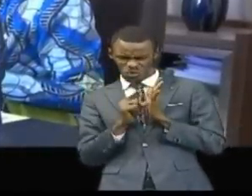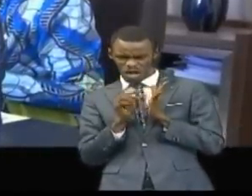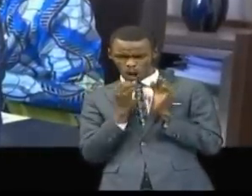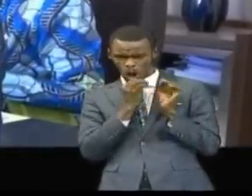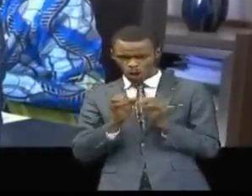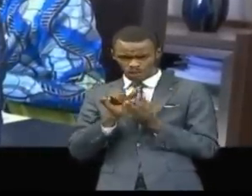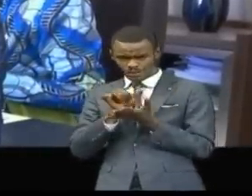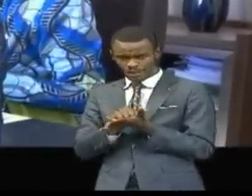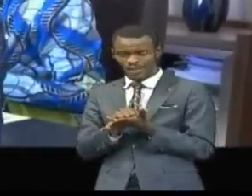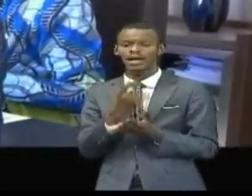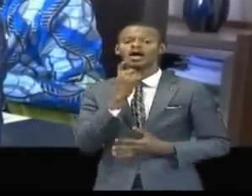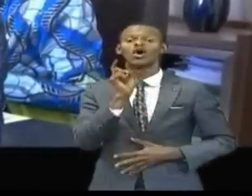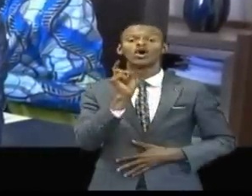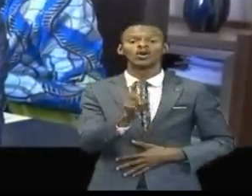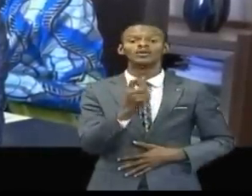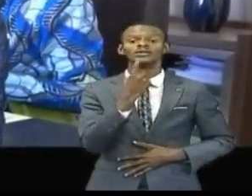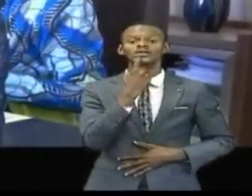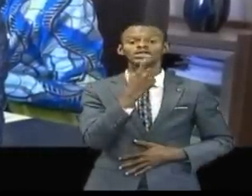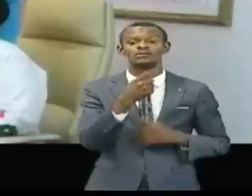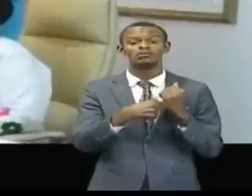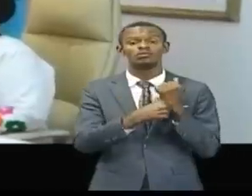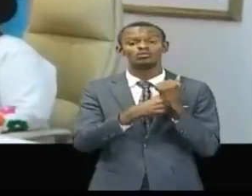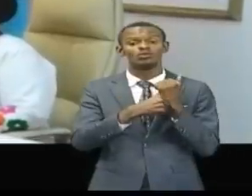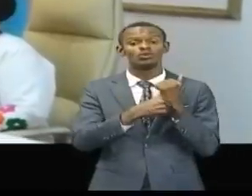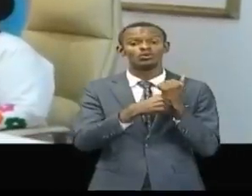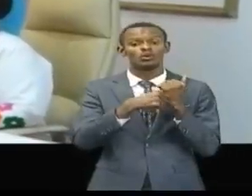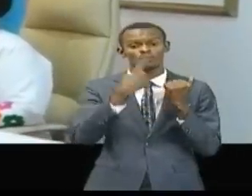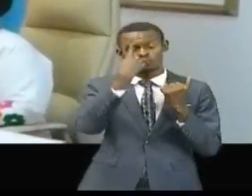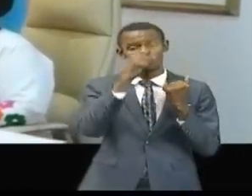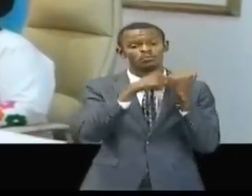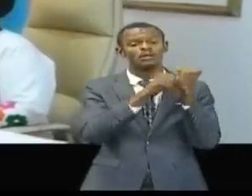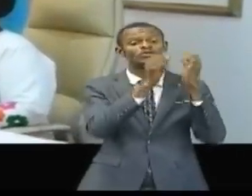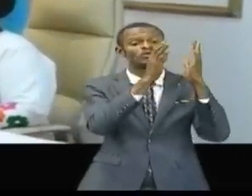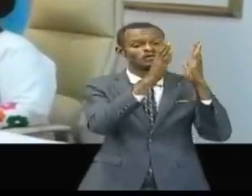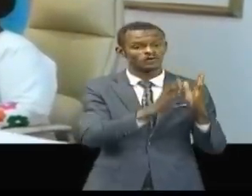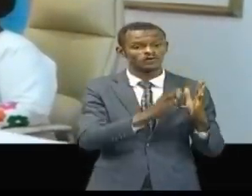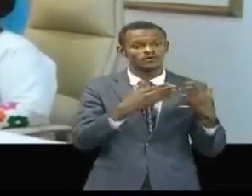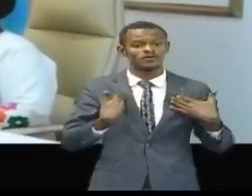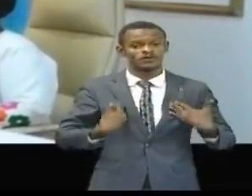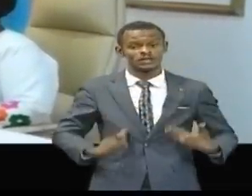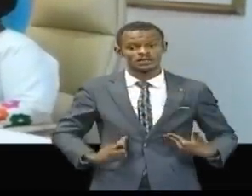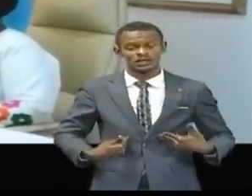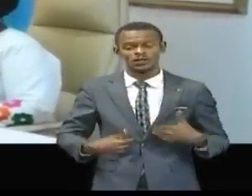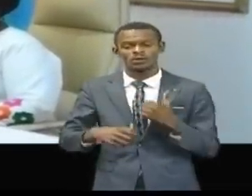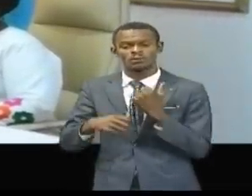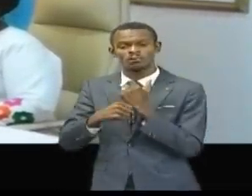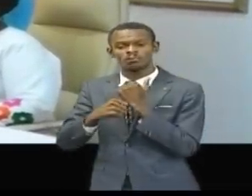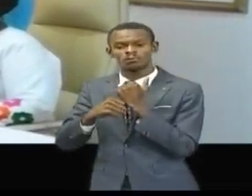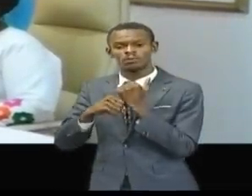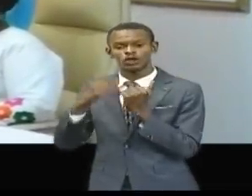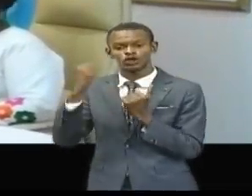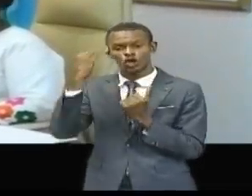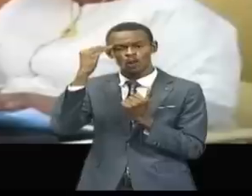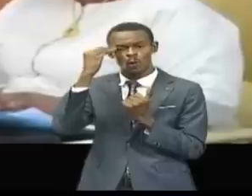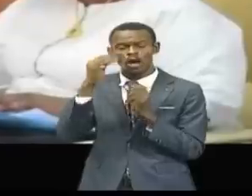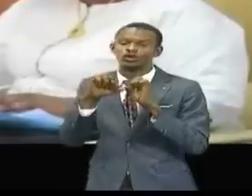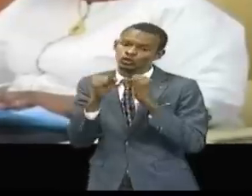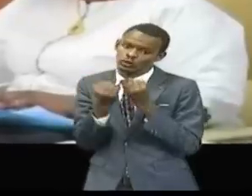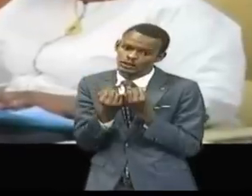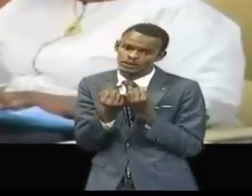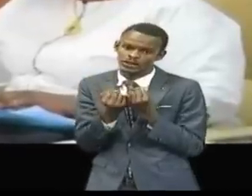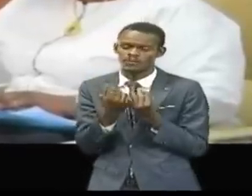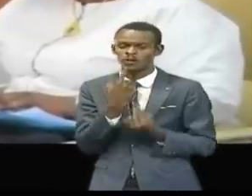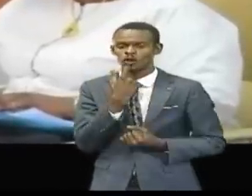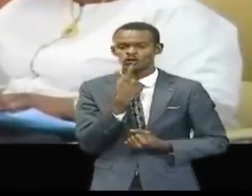matière des revenus des personnes physiques et des personnes morales un système d'imposition comprenant